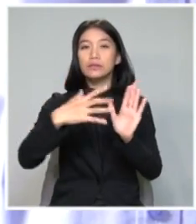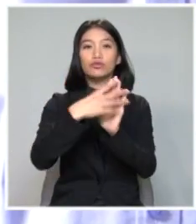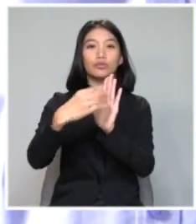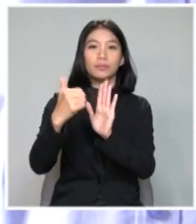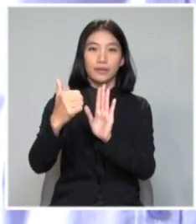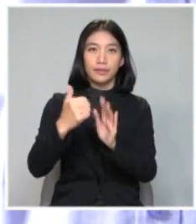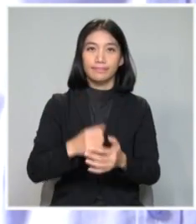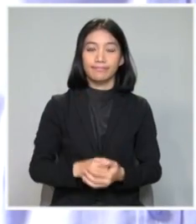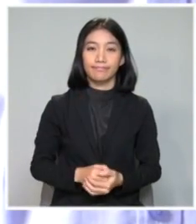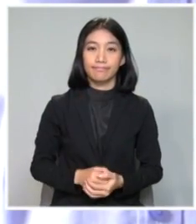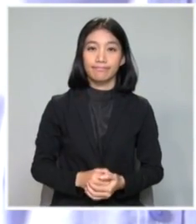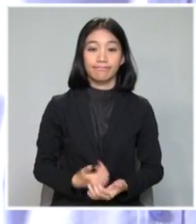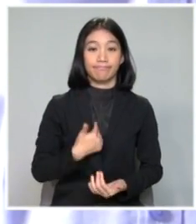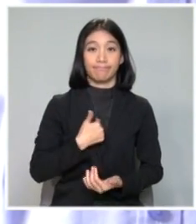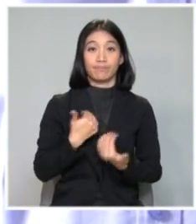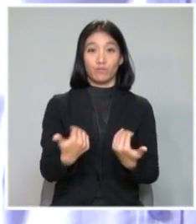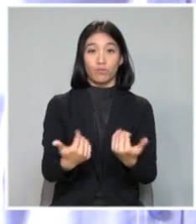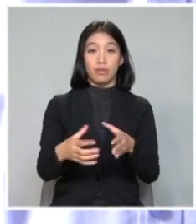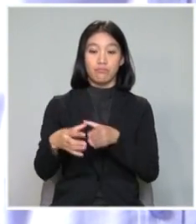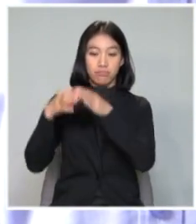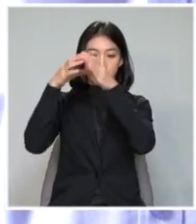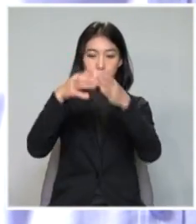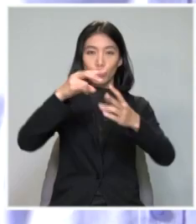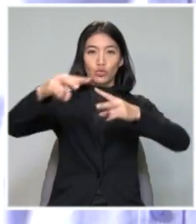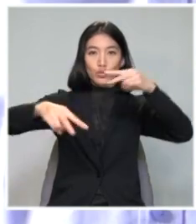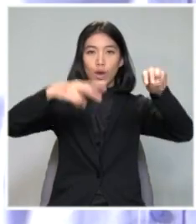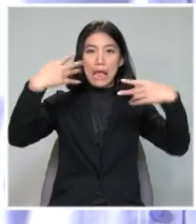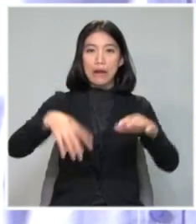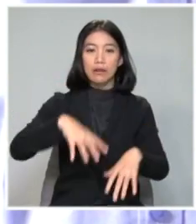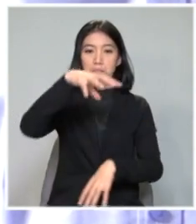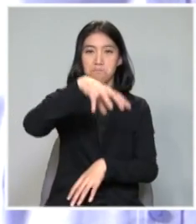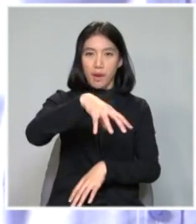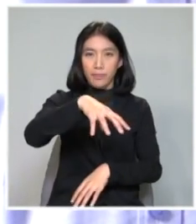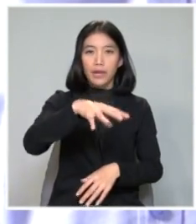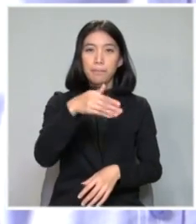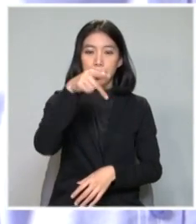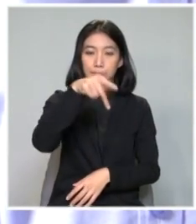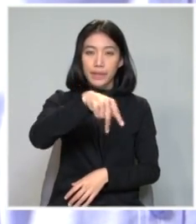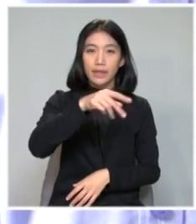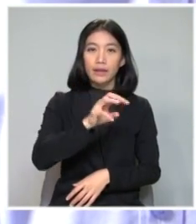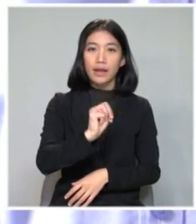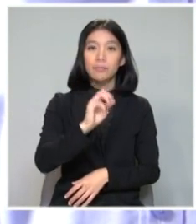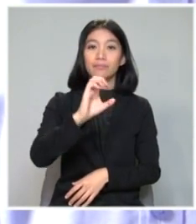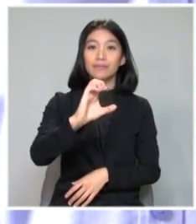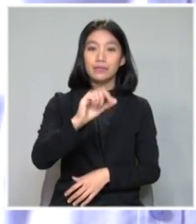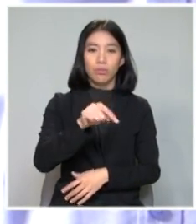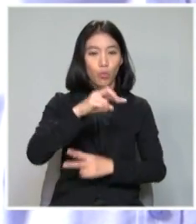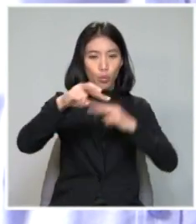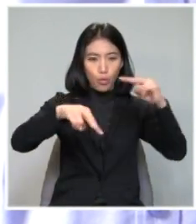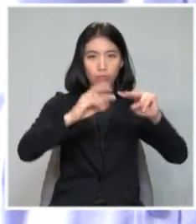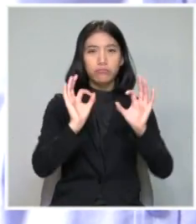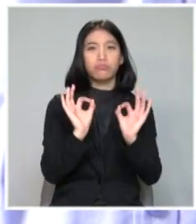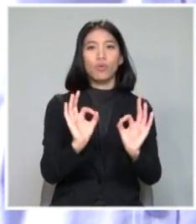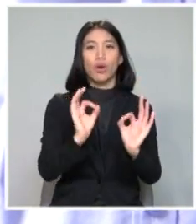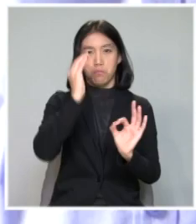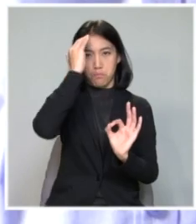ๆแพนี้ก็เป็นแพหนึ่งที่เราได้เข้ามาตรวจสอบและเห็นว่ามีสุขลักษณะที่ถูกต้องในการได้รับการรับรองนะครับจ